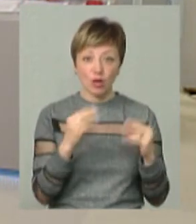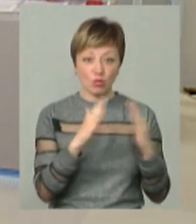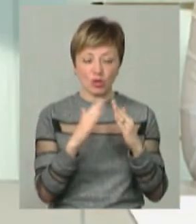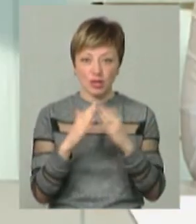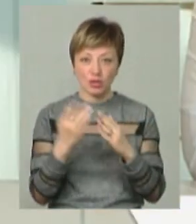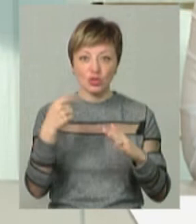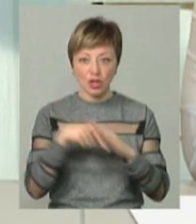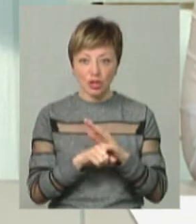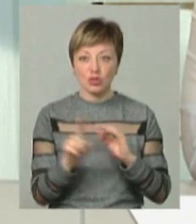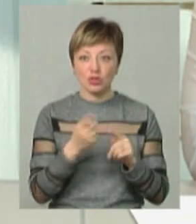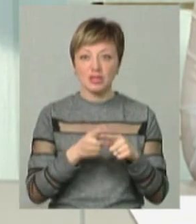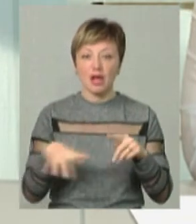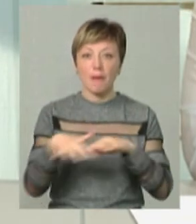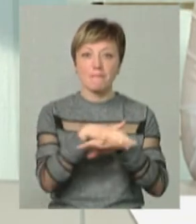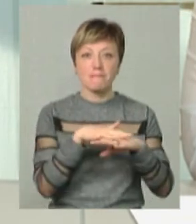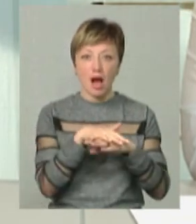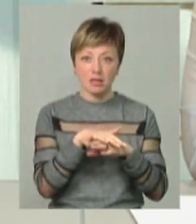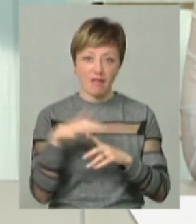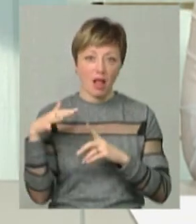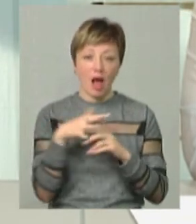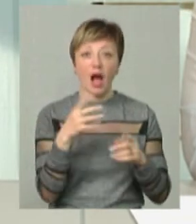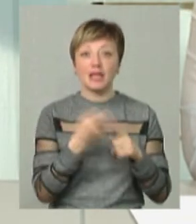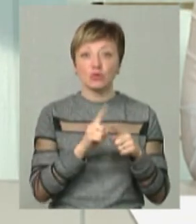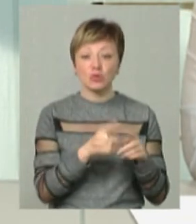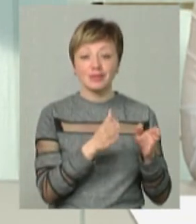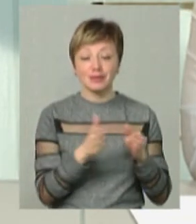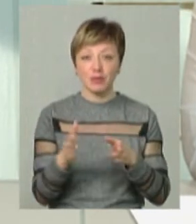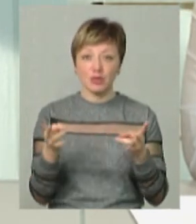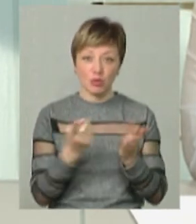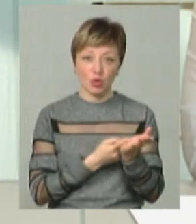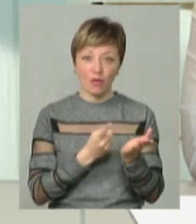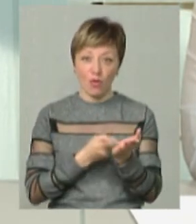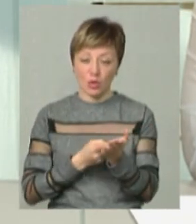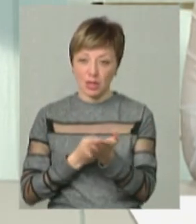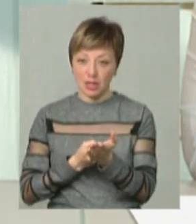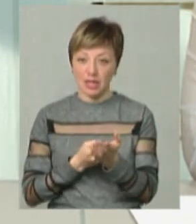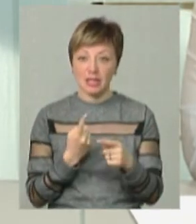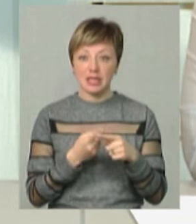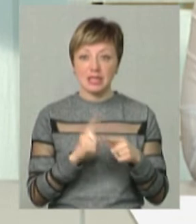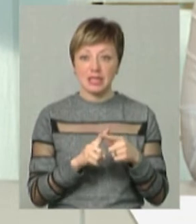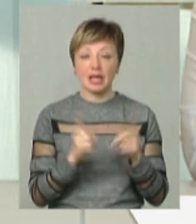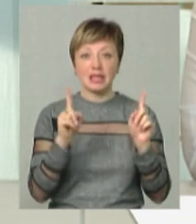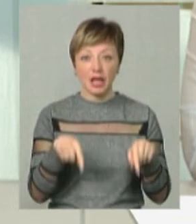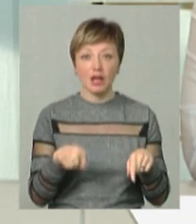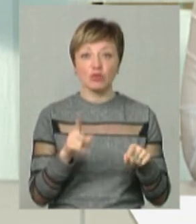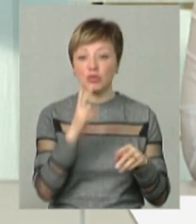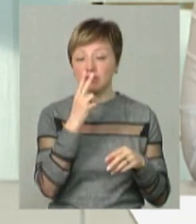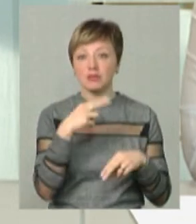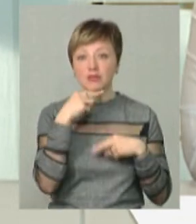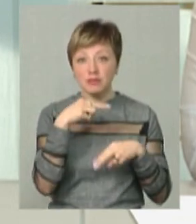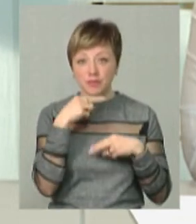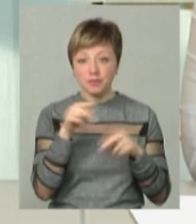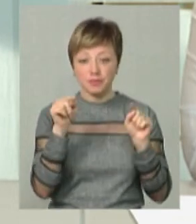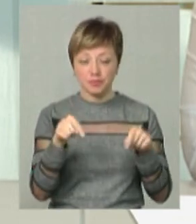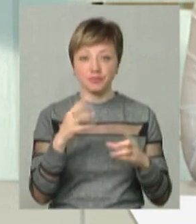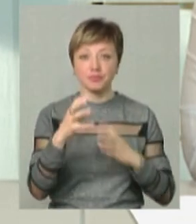це означає про те, що це є масова атака. І, власне, оцю системність потрібно доводити. Тобто це те, що, на що буде звертатися